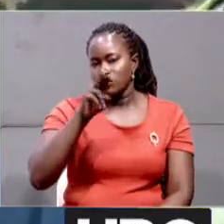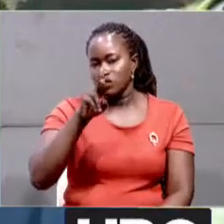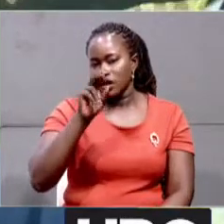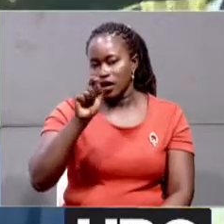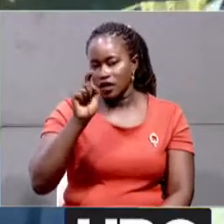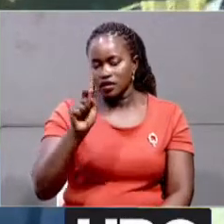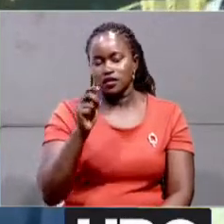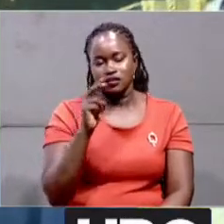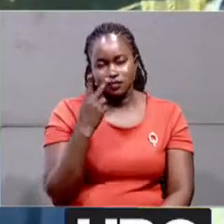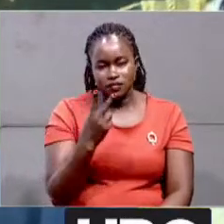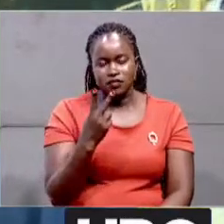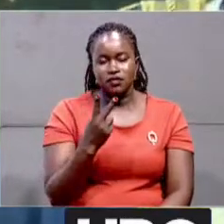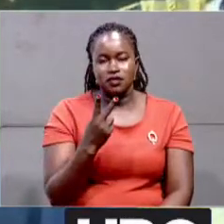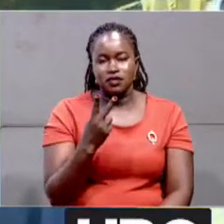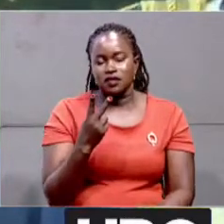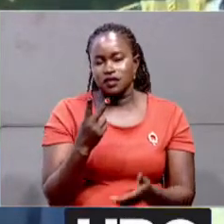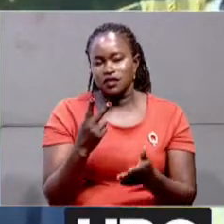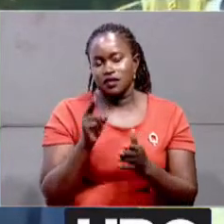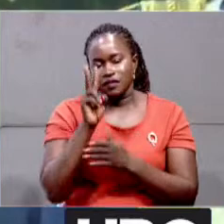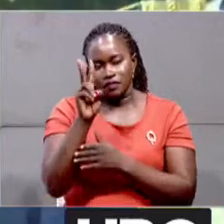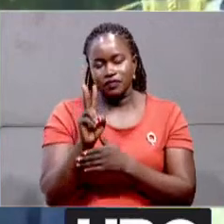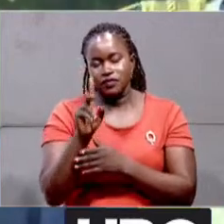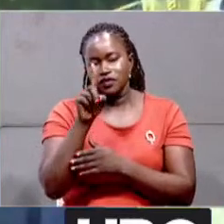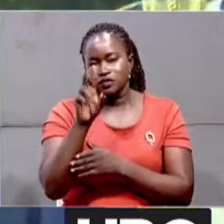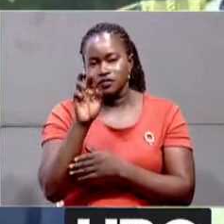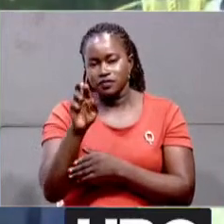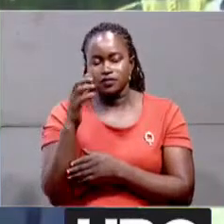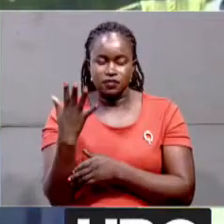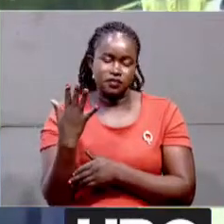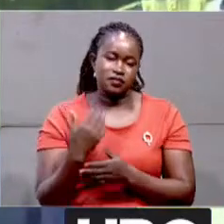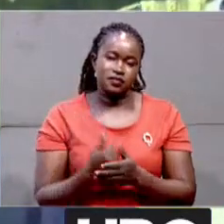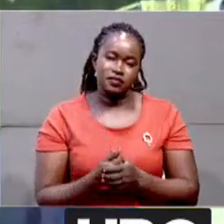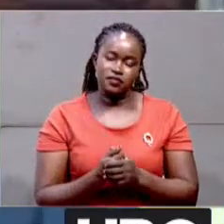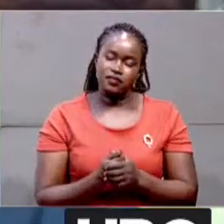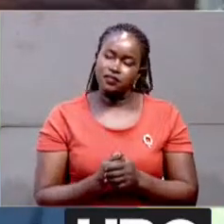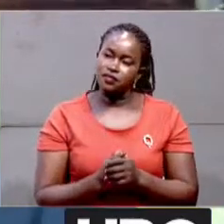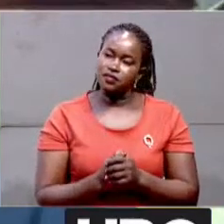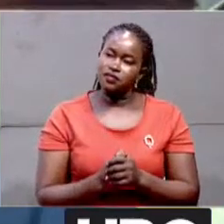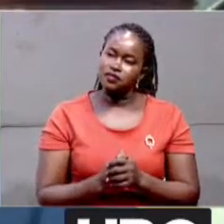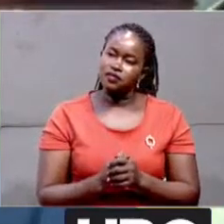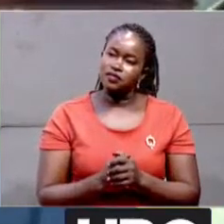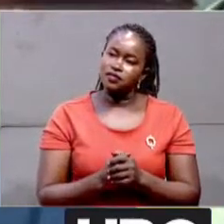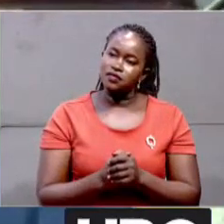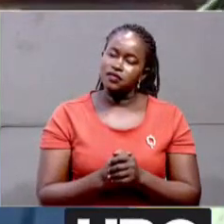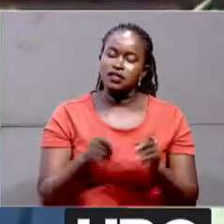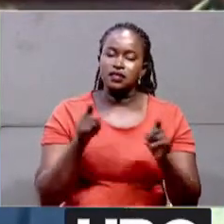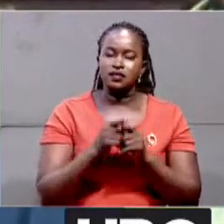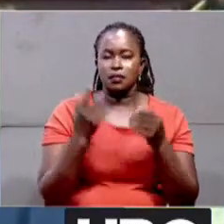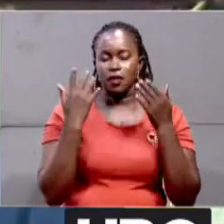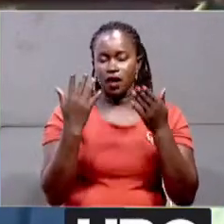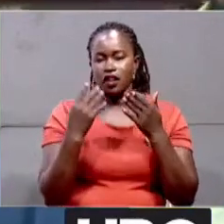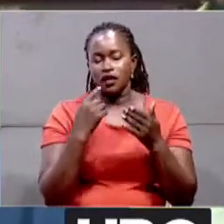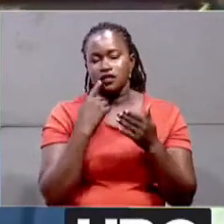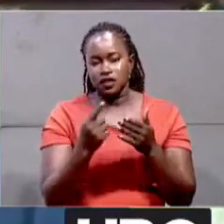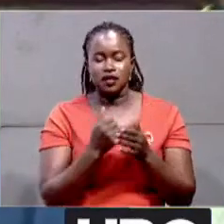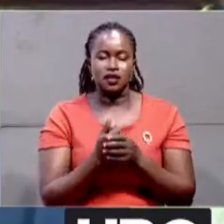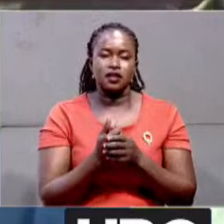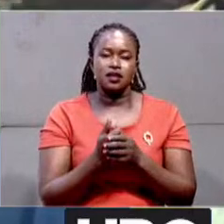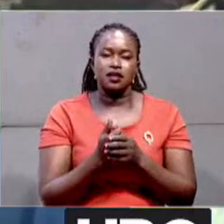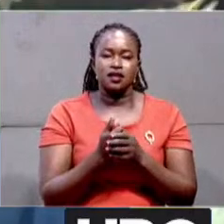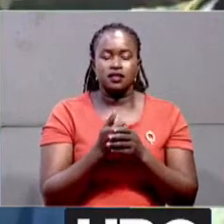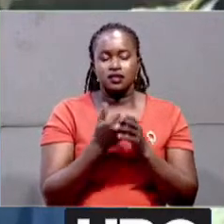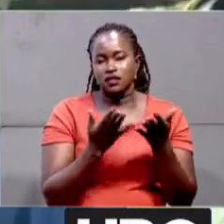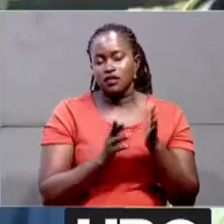aya 185 Abu Huraira radhiyallahu anhu yagamba nti omubaka wa Allah